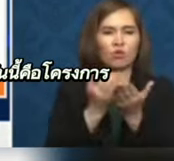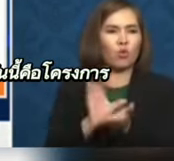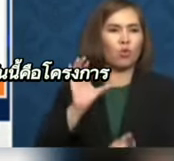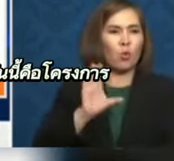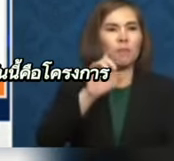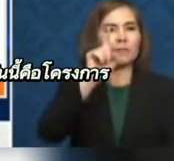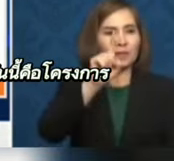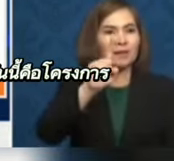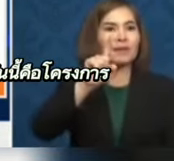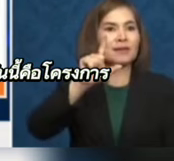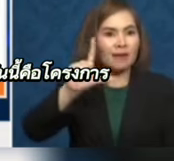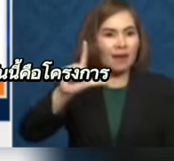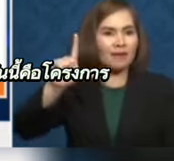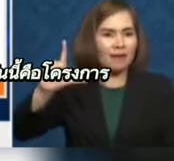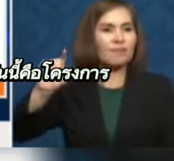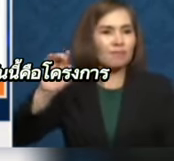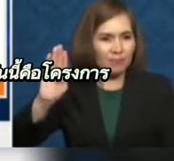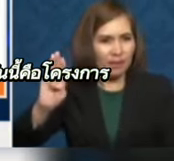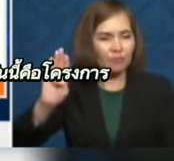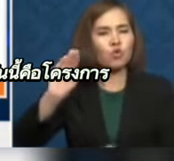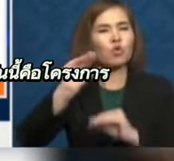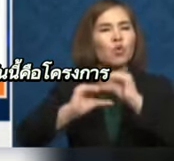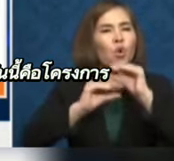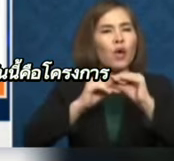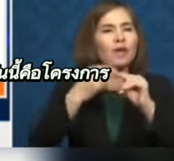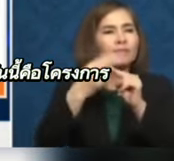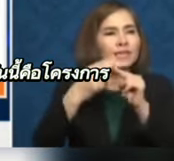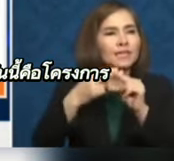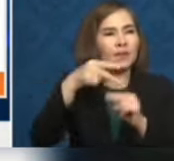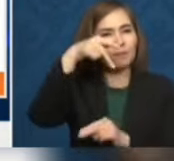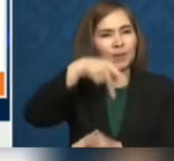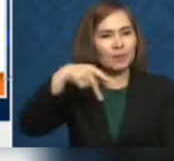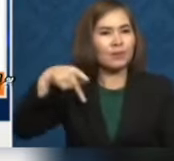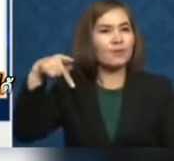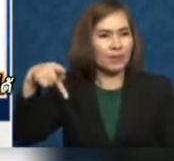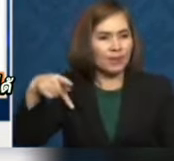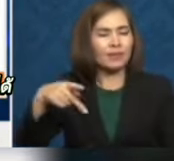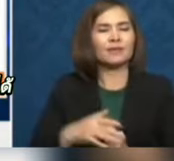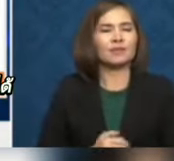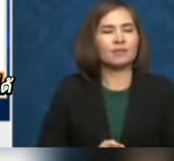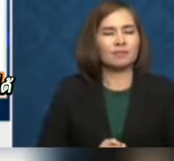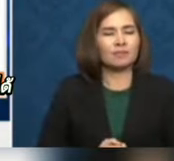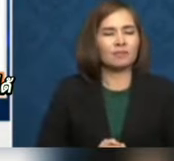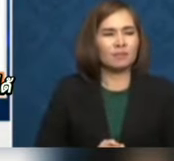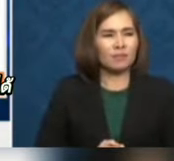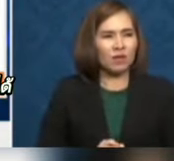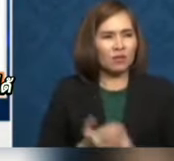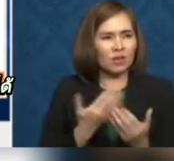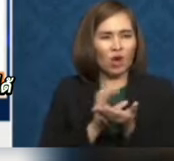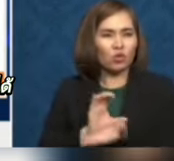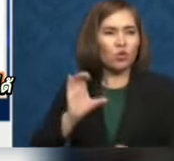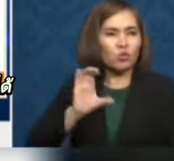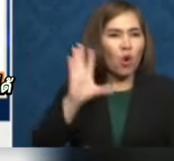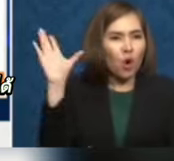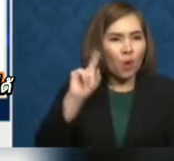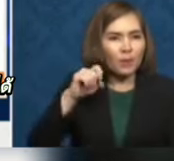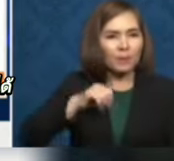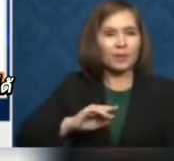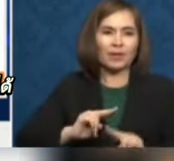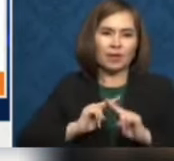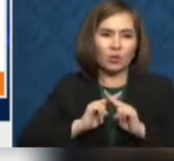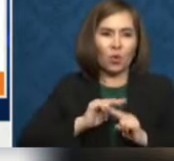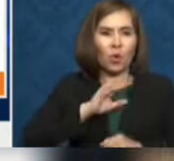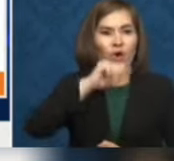บาทต้องย้ำชัดๆว่าอันนี้คือโครงการ pppนะครับอาจจะใช้การลงทุนจากเอกชนภายในประเทศหรือนอก